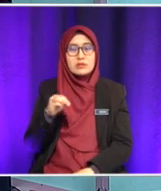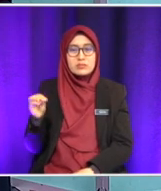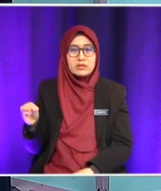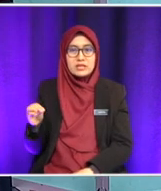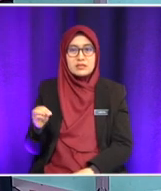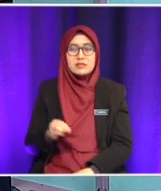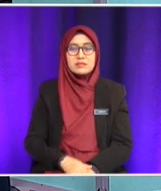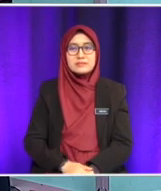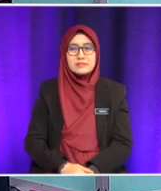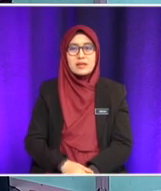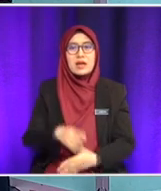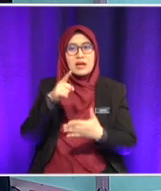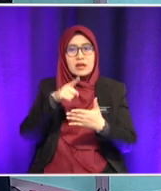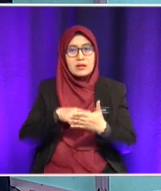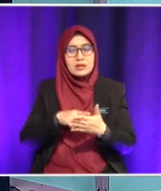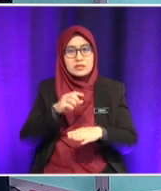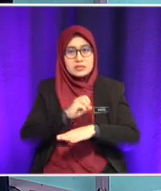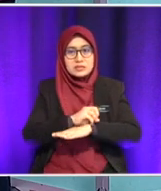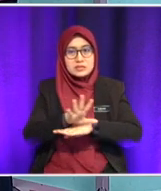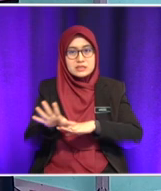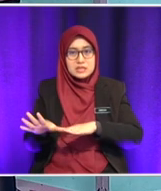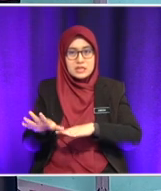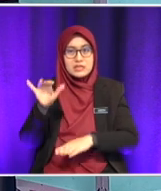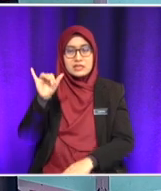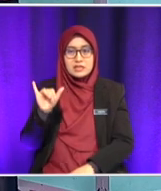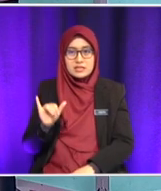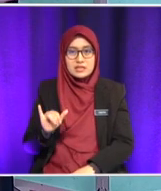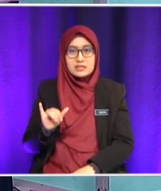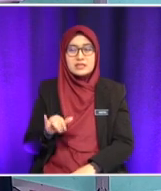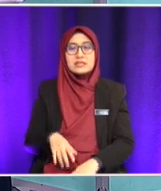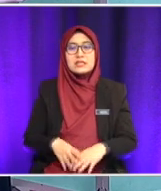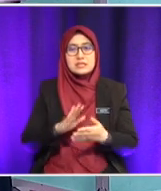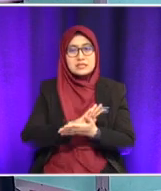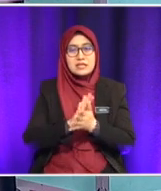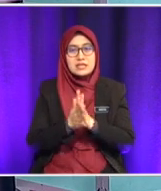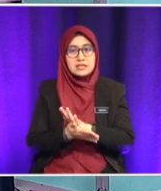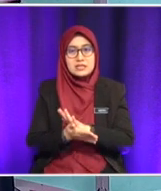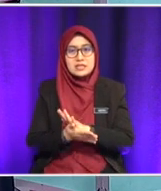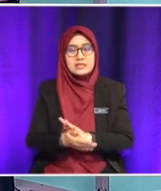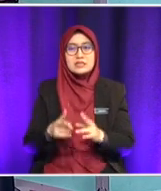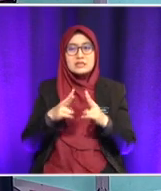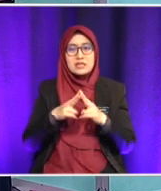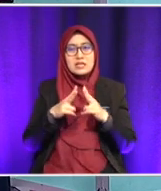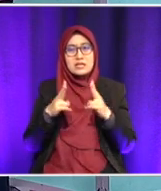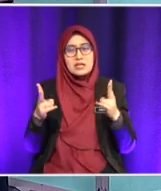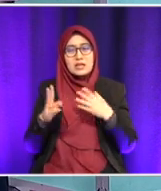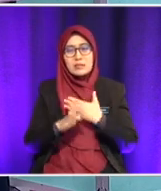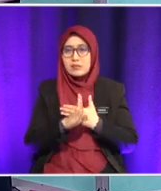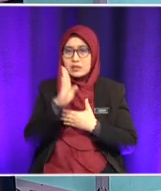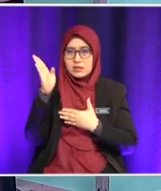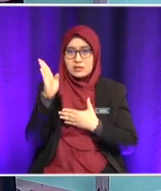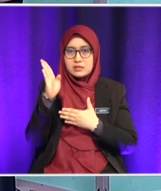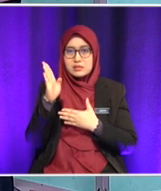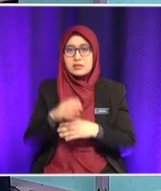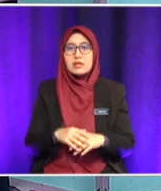ini tidak dibendung boleh kecenderungannya untuk membunuh di diri itulah karena